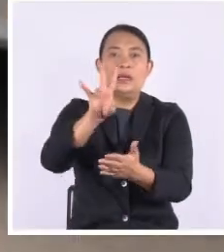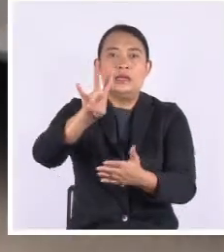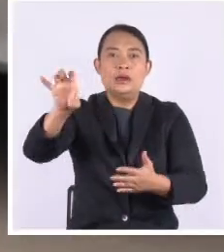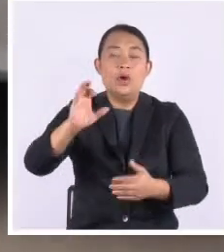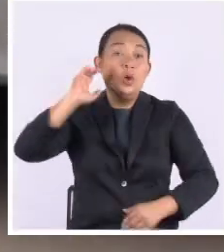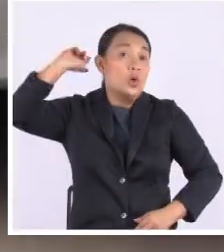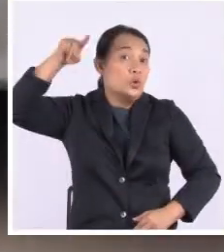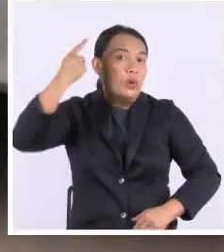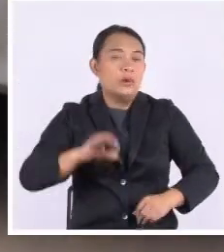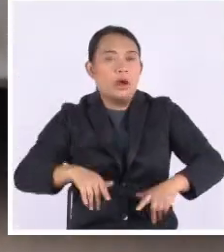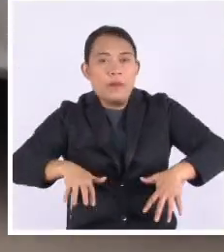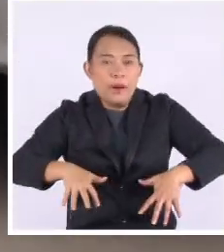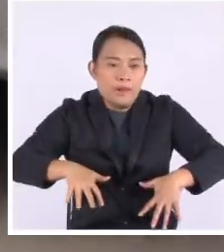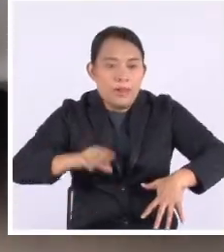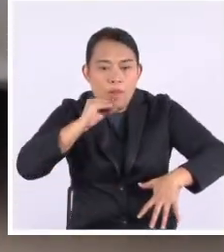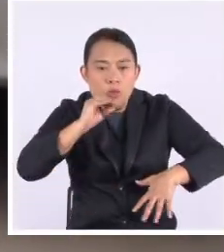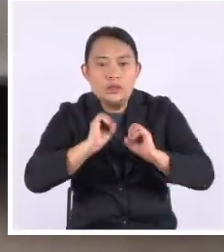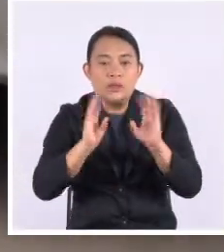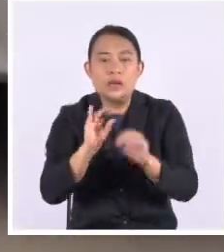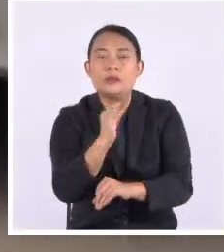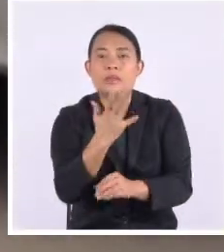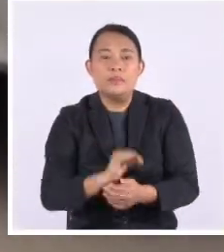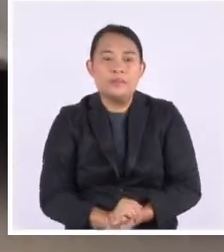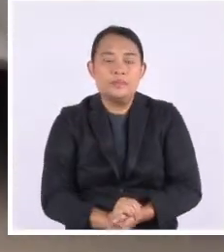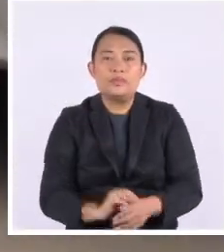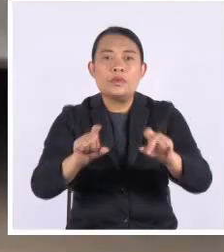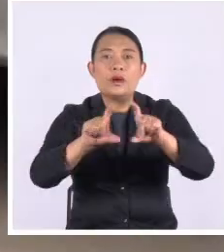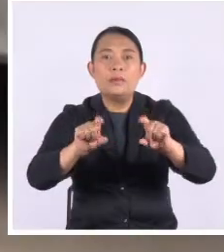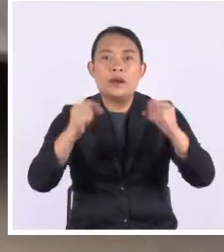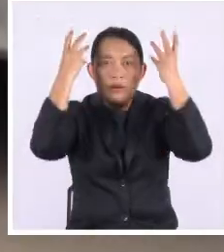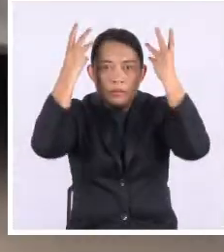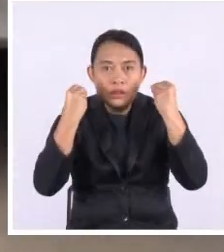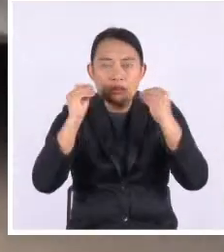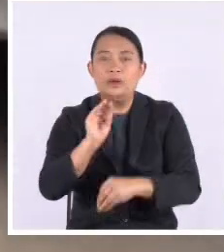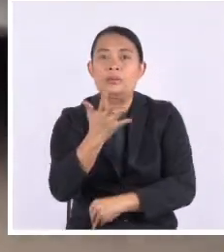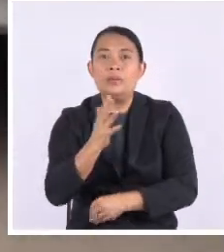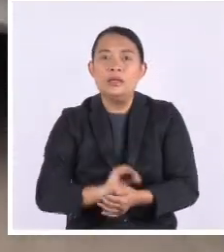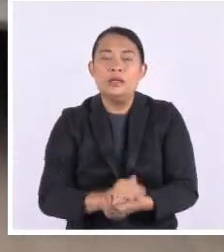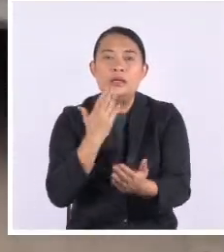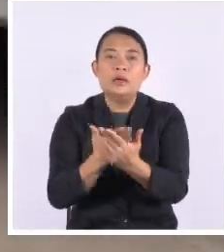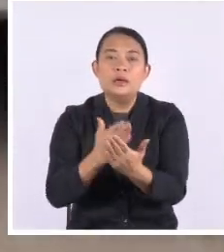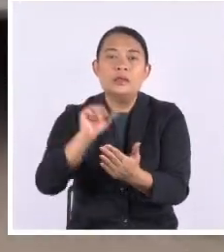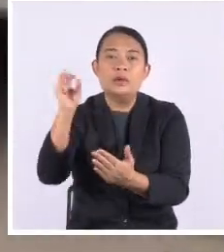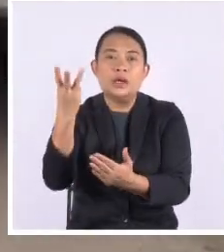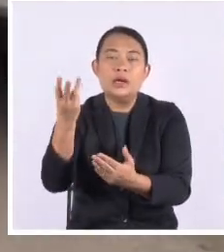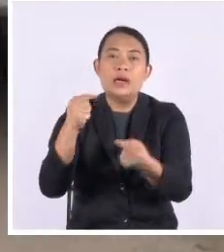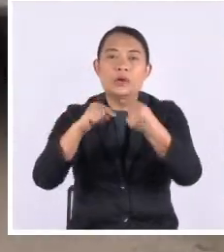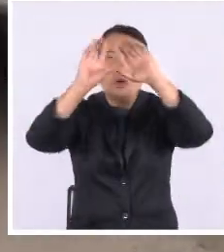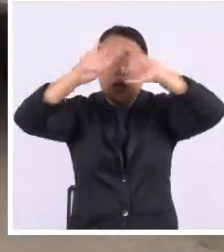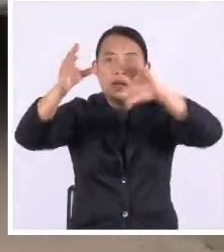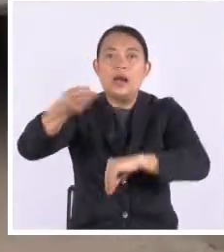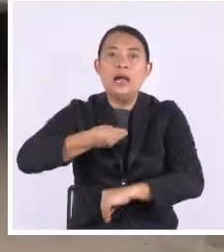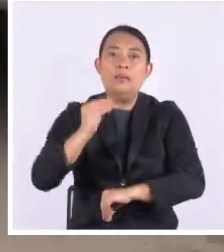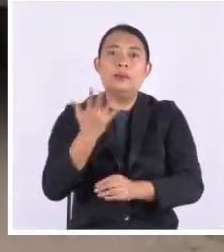ปากสั่นมือสั่นพูดชัดเจนไม่ได้แล้วก็ไม่มีบัตรประชาชนด้วยดังนั้นก็ไม่ได้สวัสดิการใดๆจากภาครัฐเลยป่วย